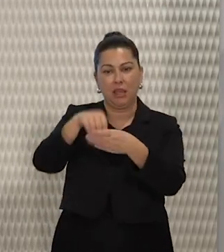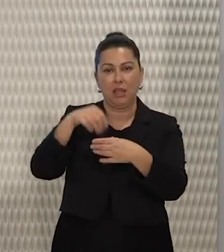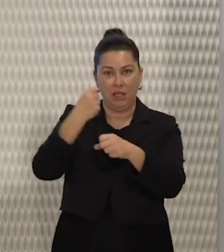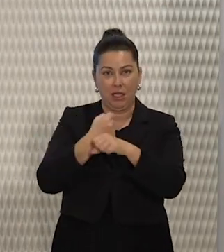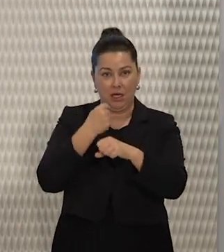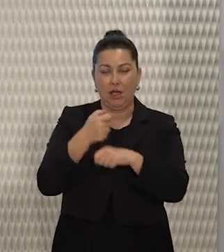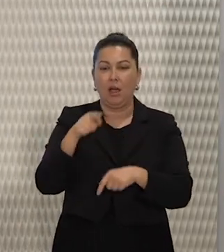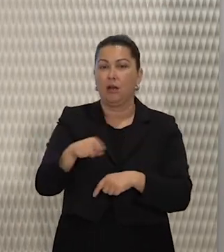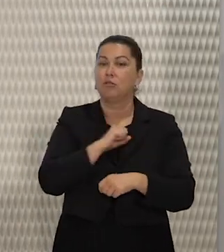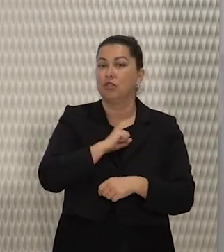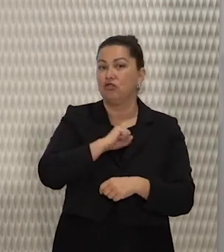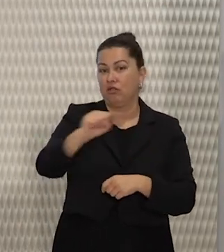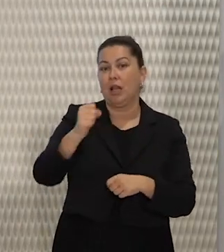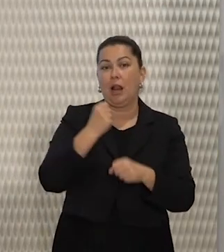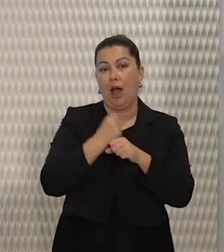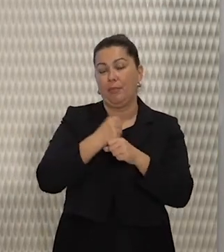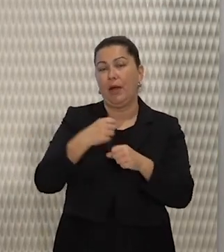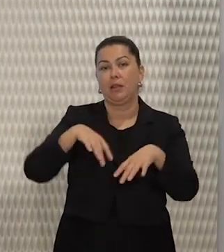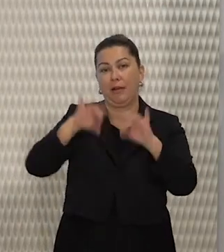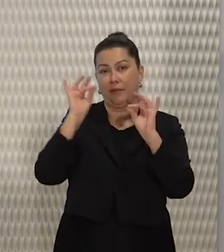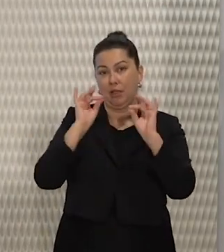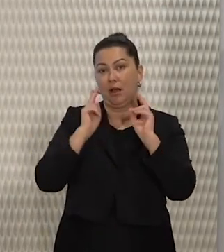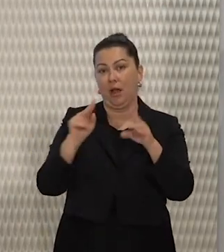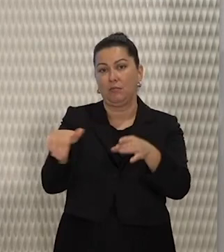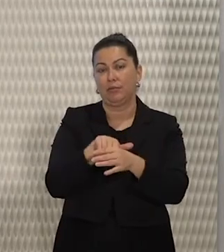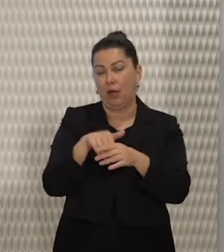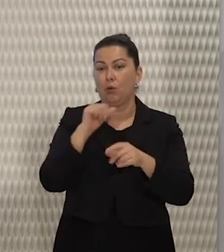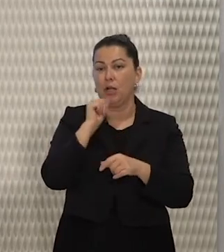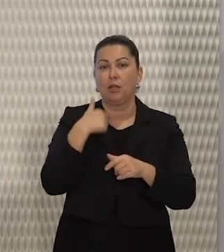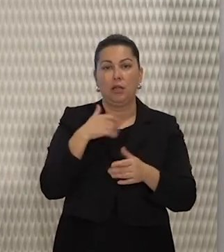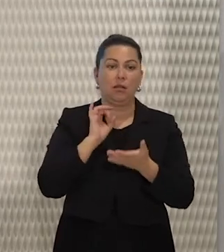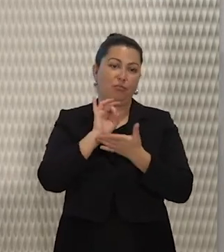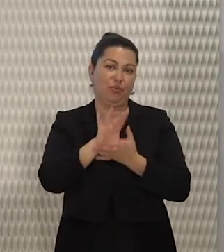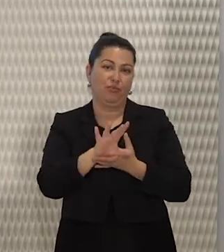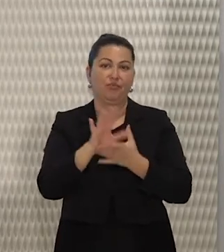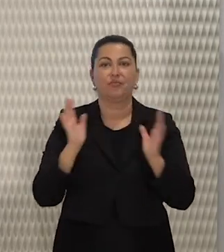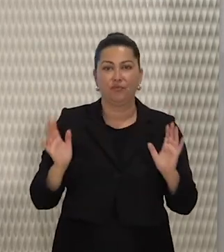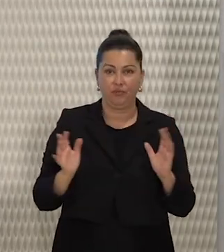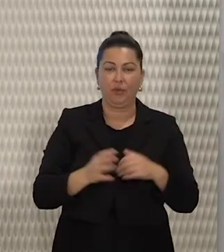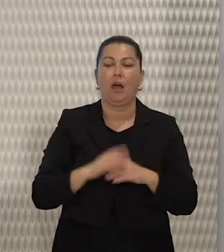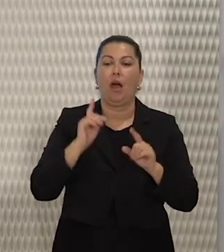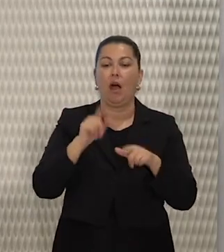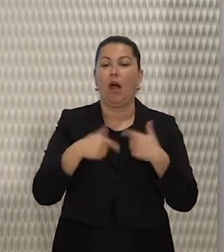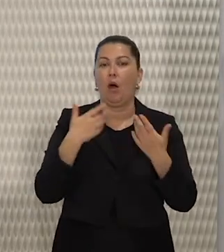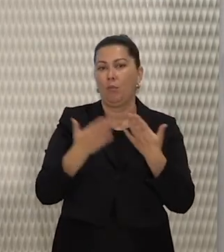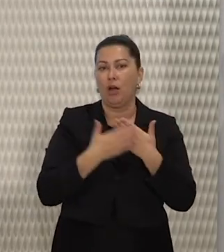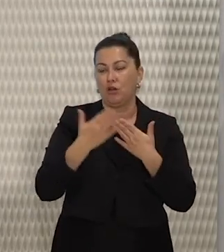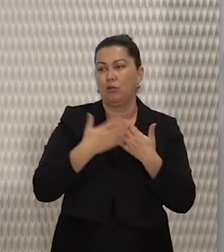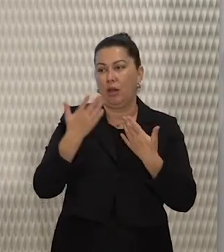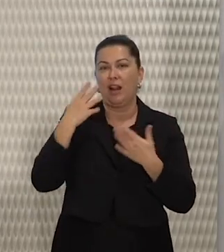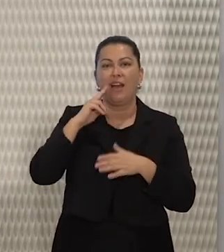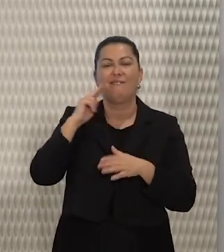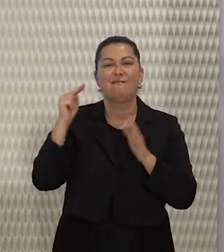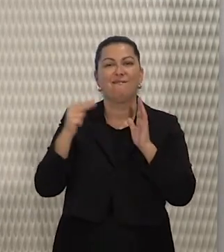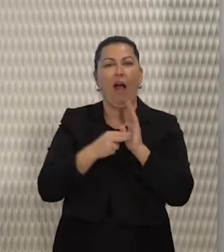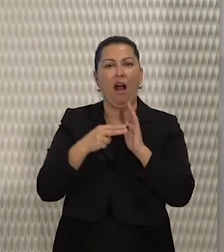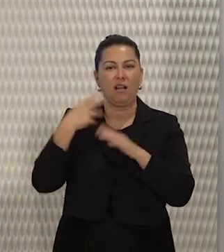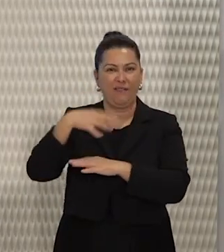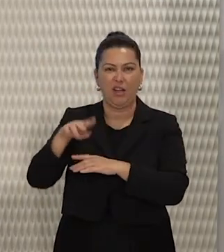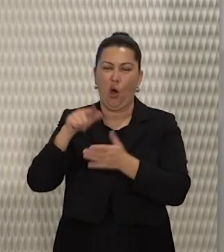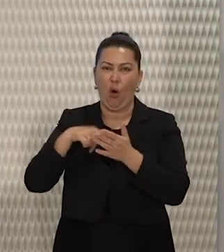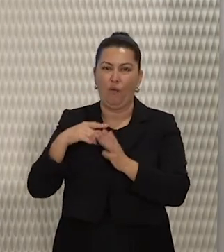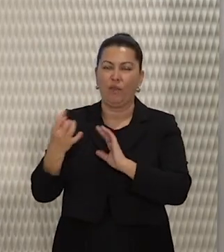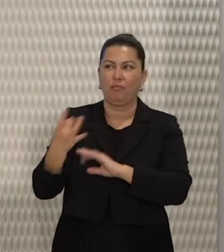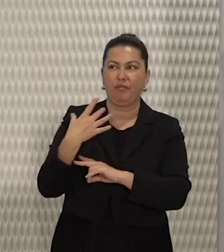tatsächlich hier schnell eine Arbeit gefunden habe und nicht eigentlich direkt abgewiesen wurde, wie es im Fallviertel eigentlich schon vorher sehr oft der Fall